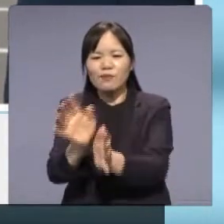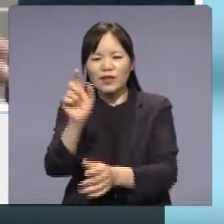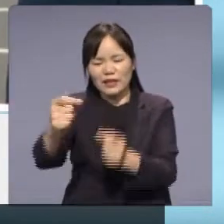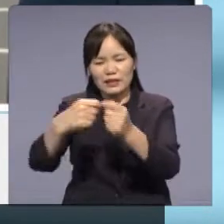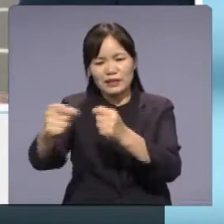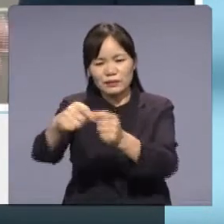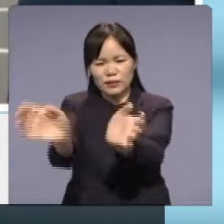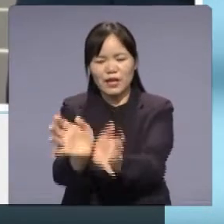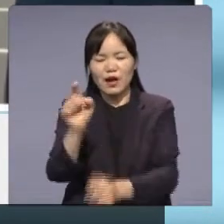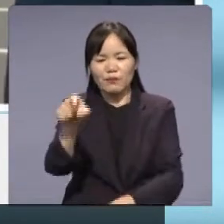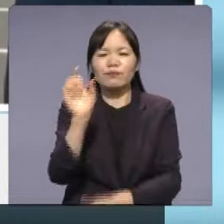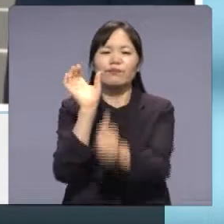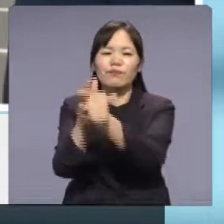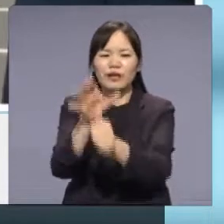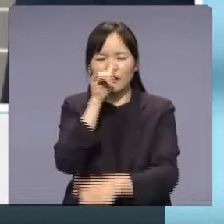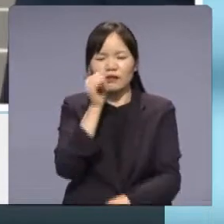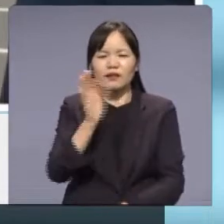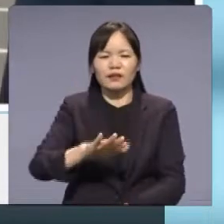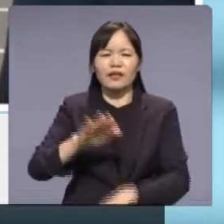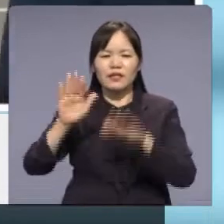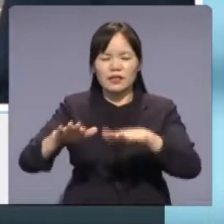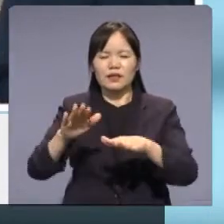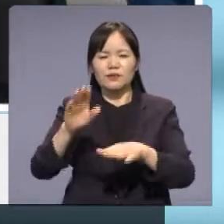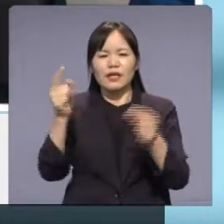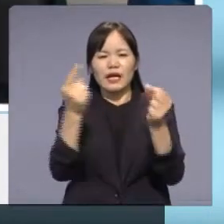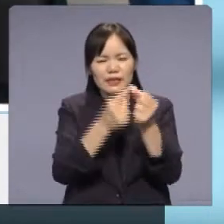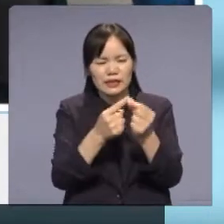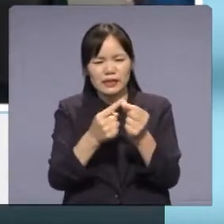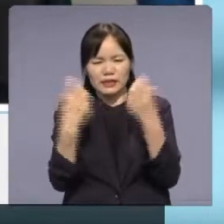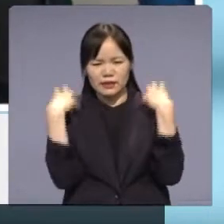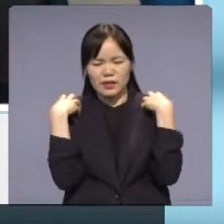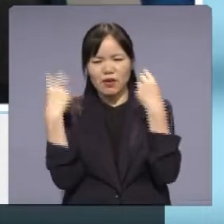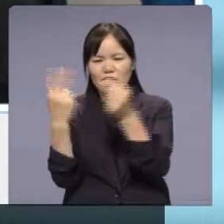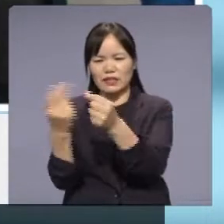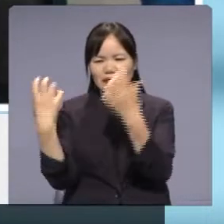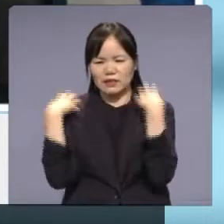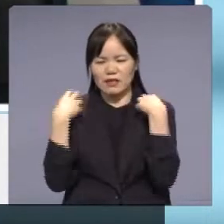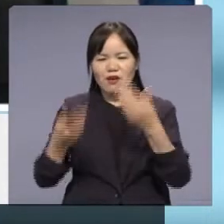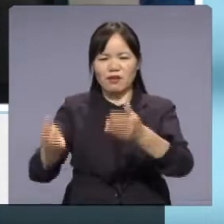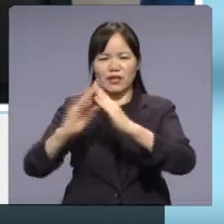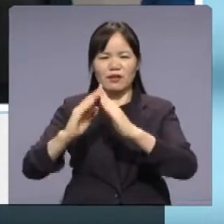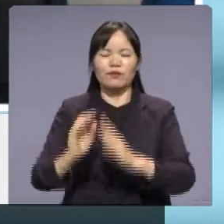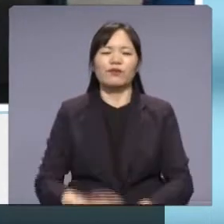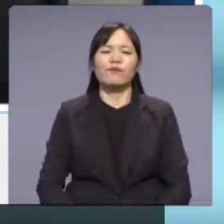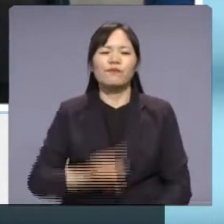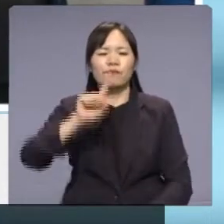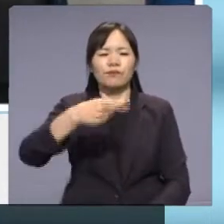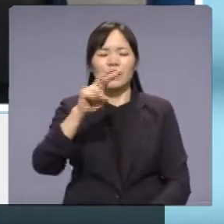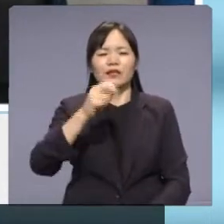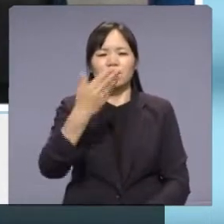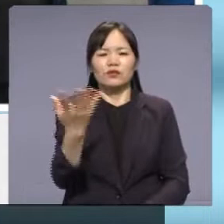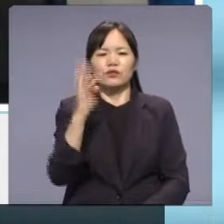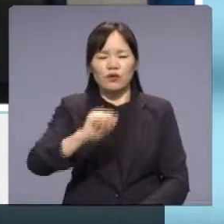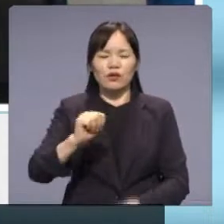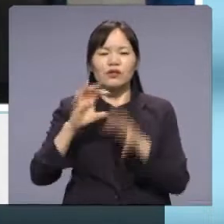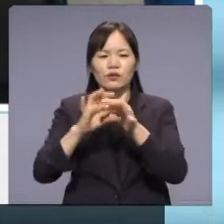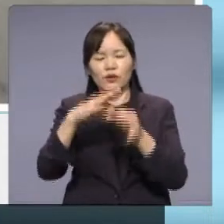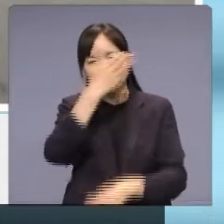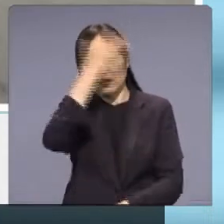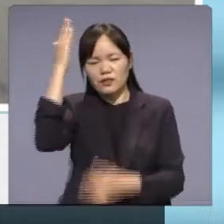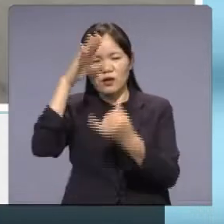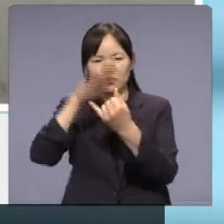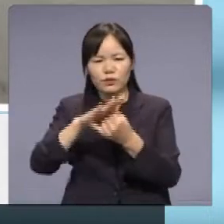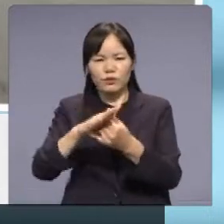확대해서 보편적 서비스를 할 수 있게 그 제2청을 개청해 드렸고 네. 그리고 129억을 들여서 청소년 수련관을 또